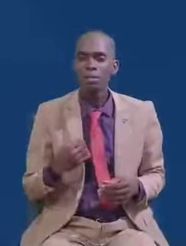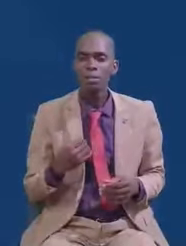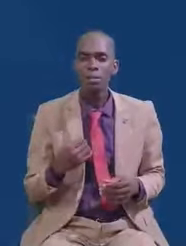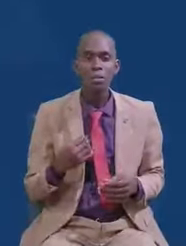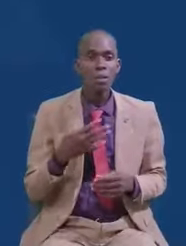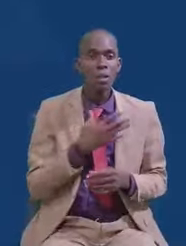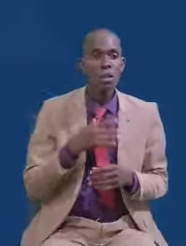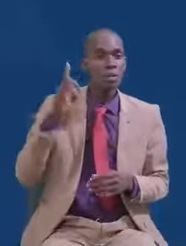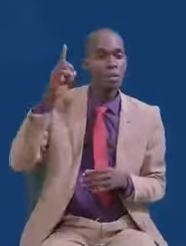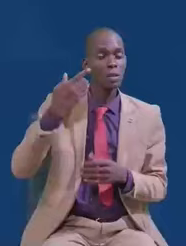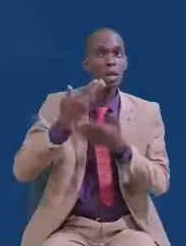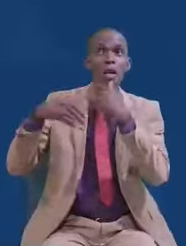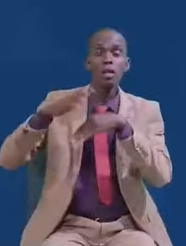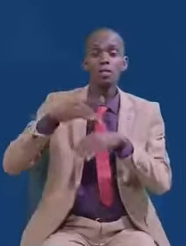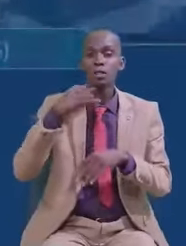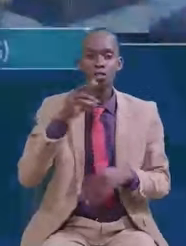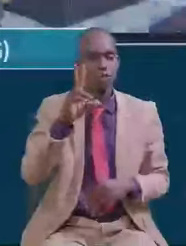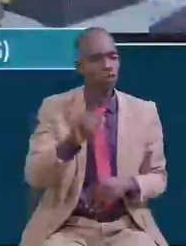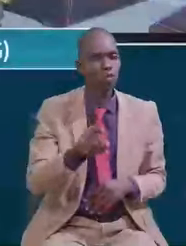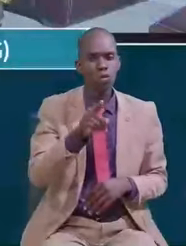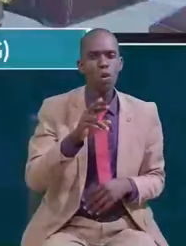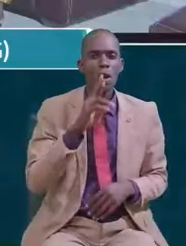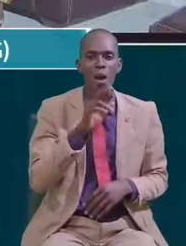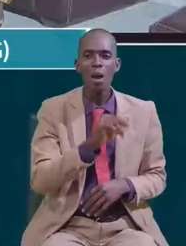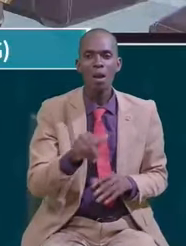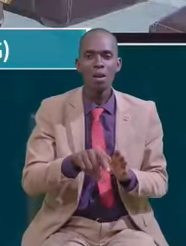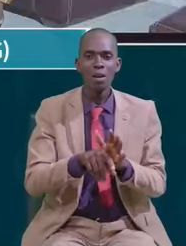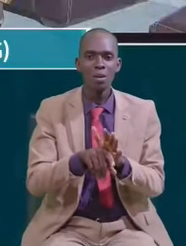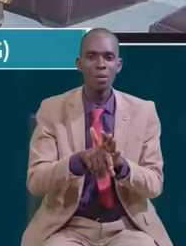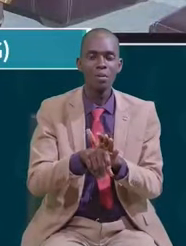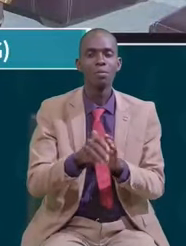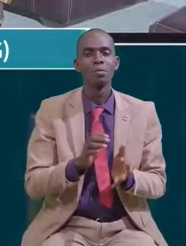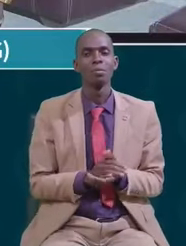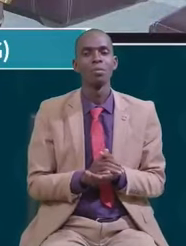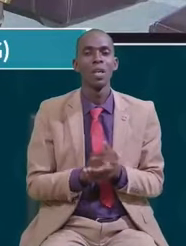Il n'y a pas de place pour un ver. Le ciel dit,